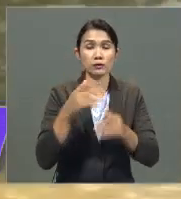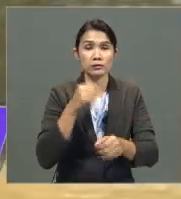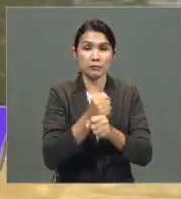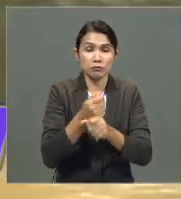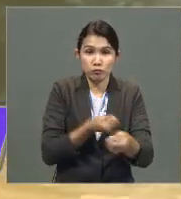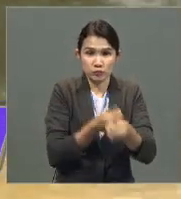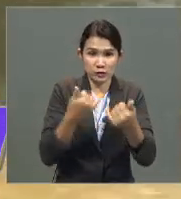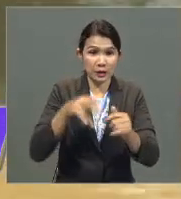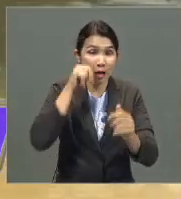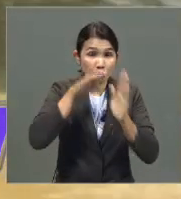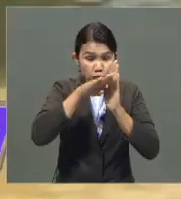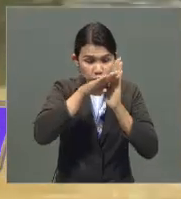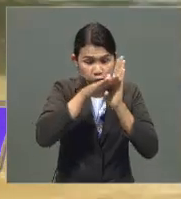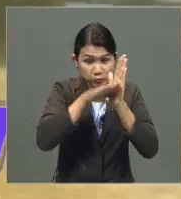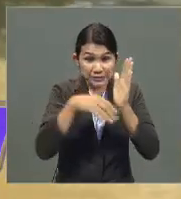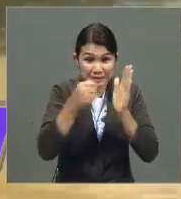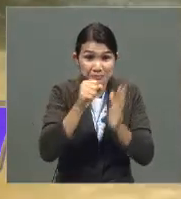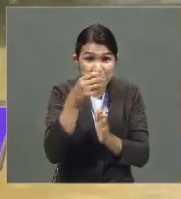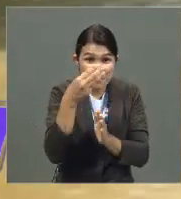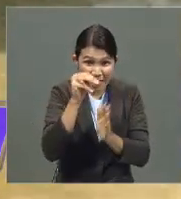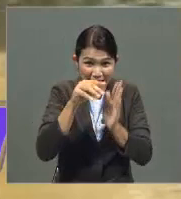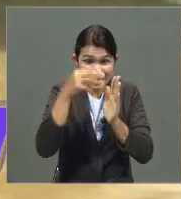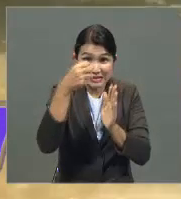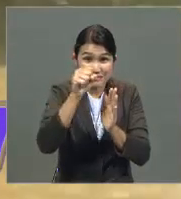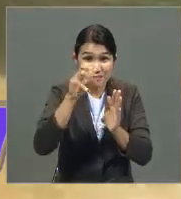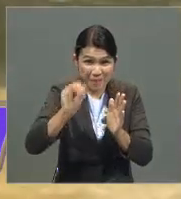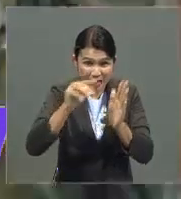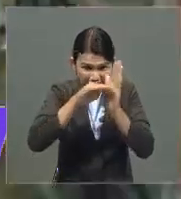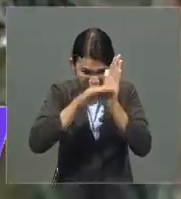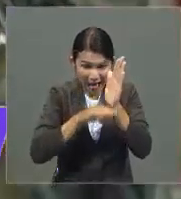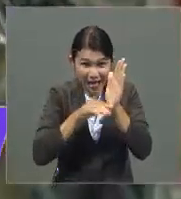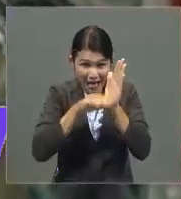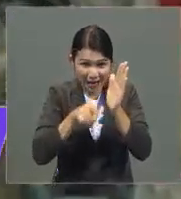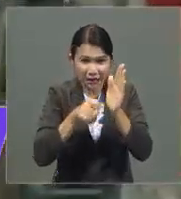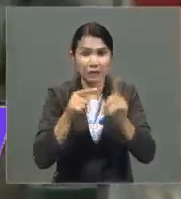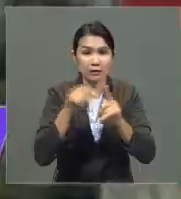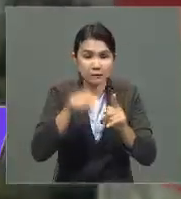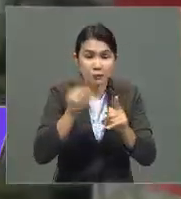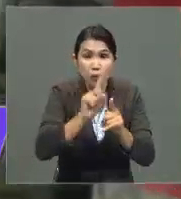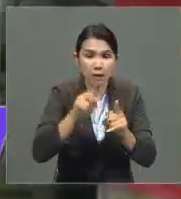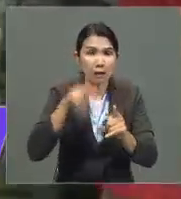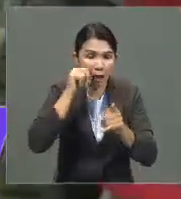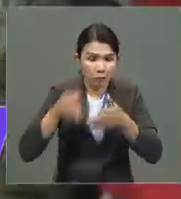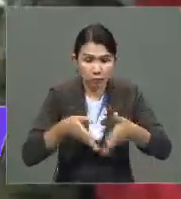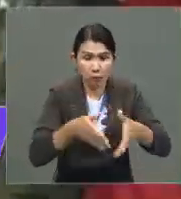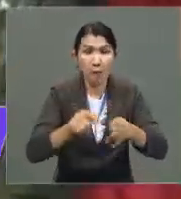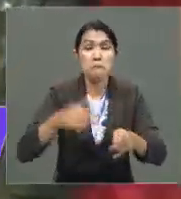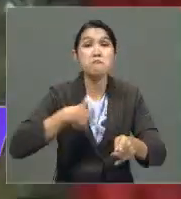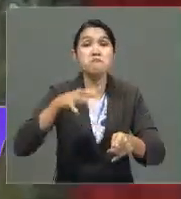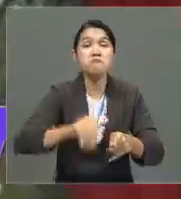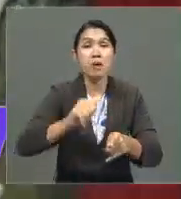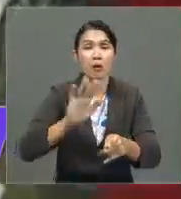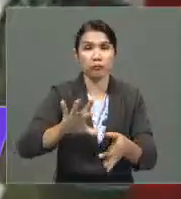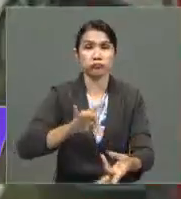ต่ำกว่าขอแนะนำนะครับซึ่งมวลน้ำก้อนนี้จะดิ่งตรงไปที่อำเภอศรีสำโรงอำเภอเมืองนะครับและที่ทางด้านของอำเภอกงไกรลาศ